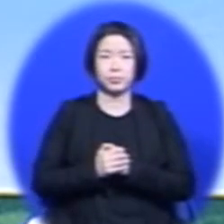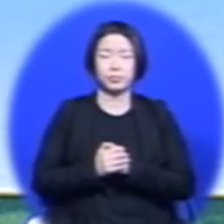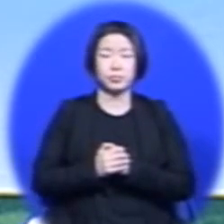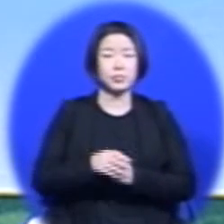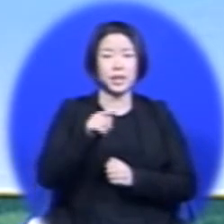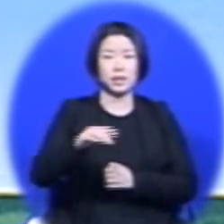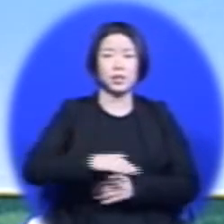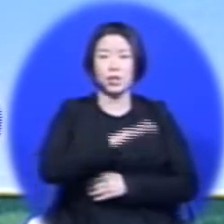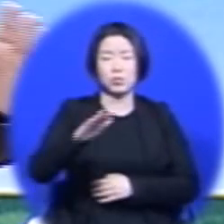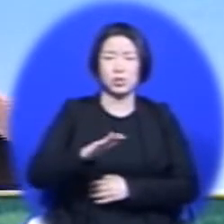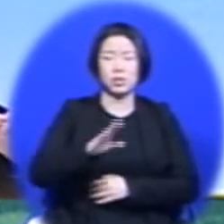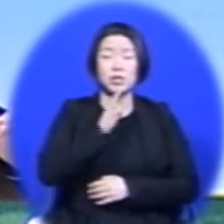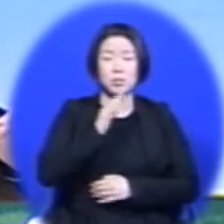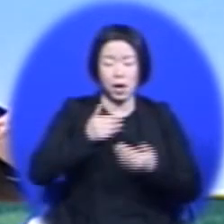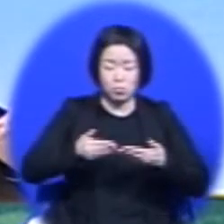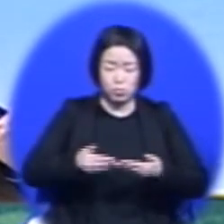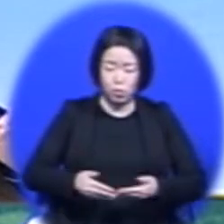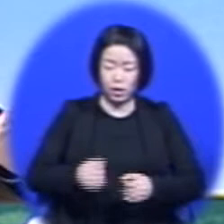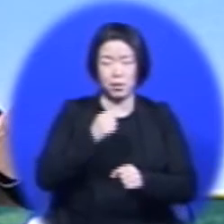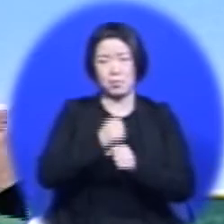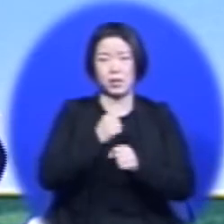이건 우리를 정말 무겁게 하는 것뿐이죠.